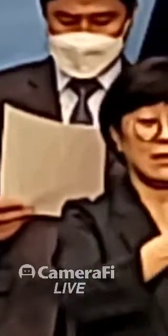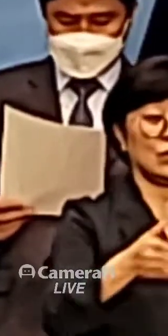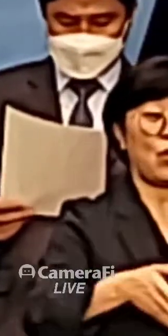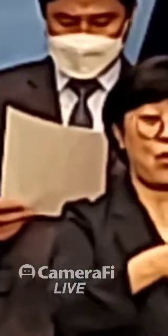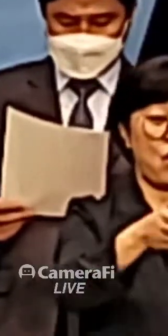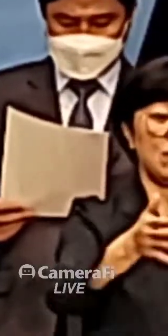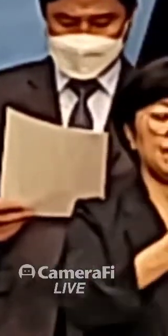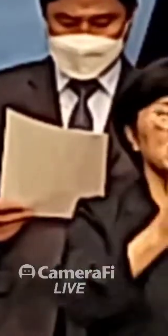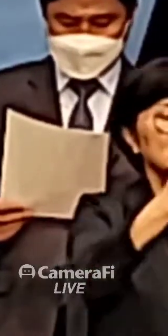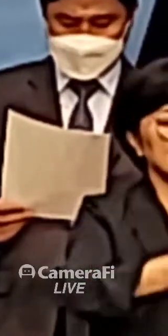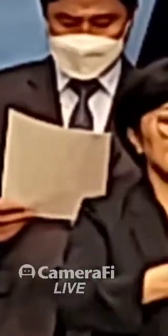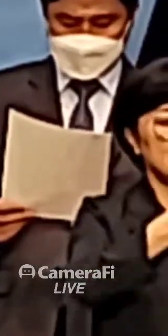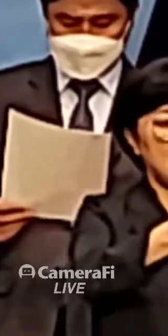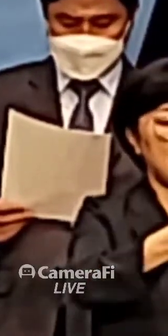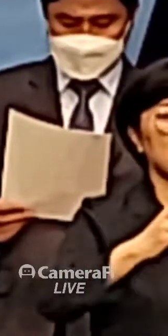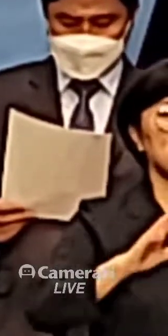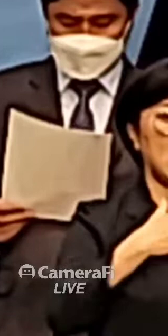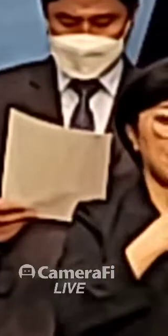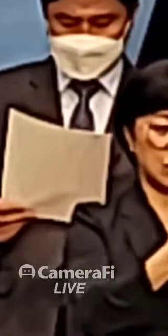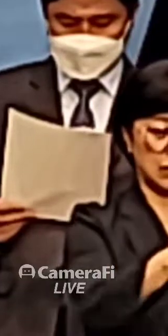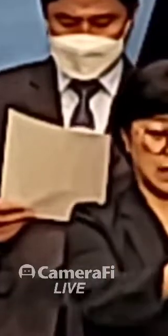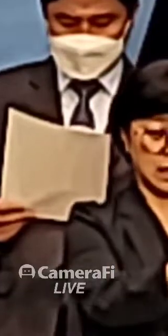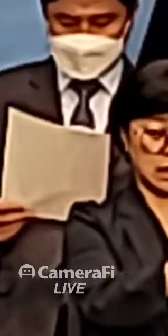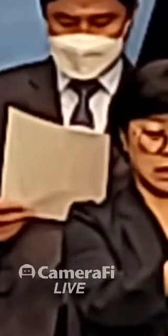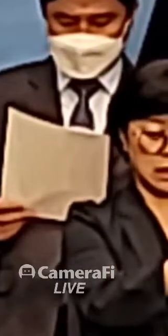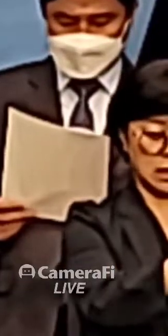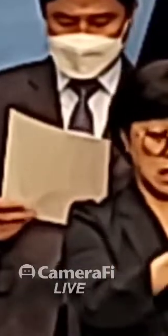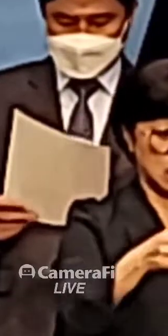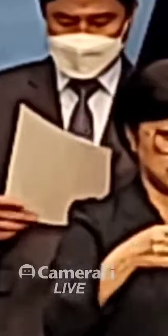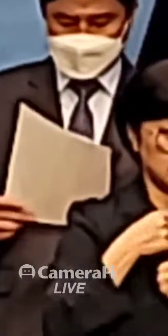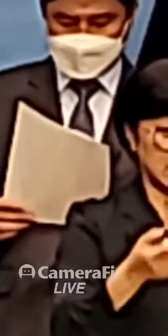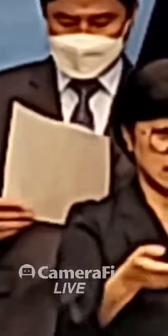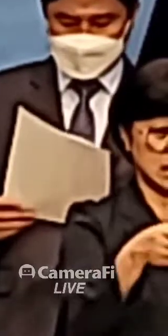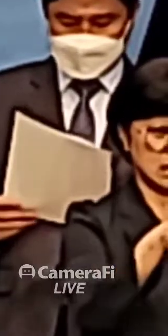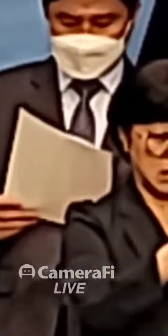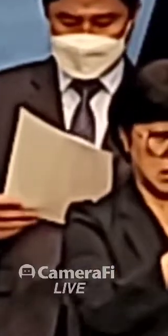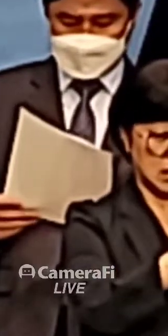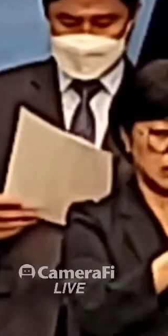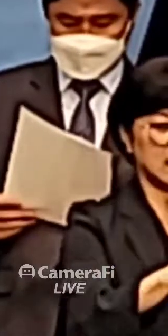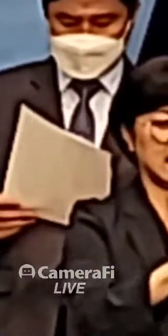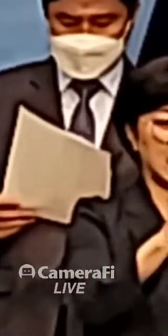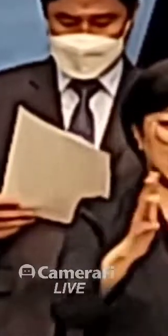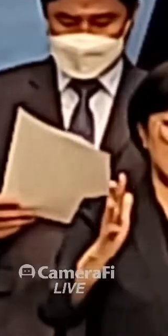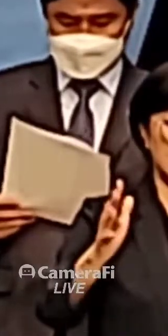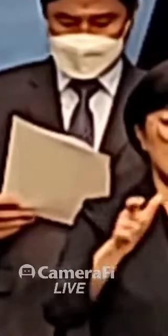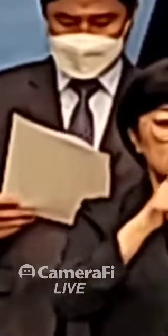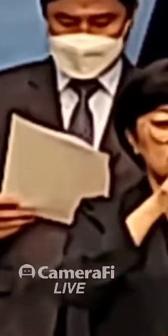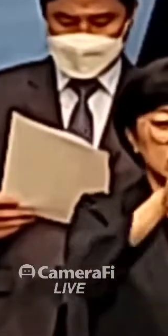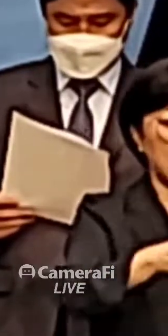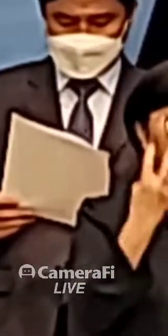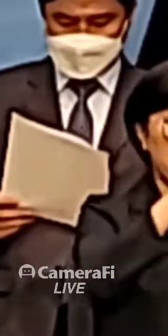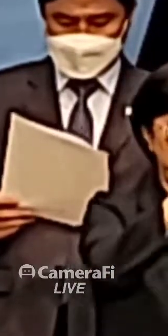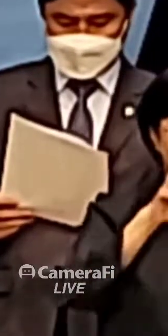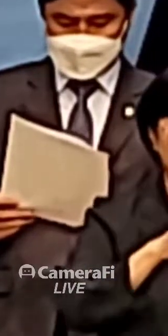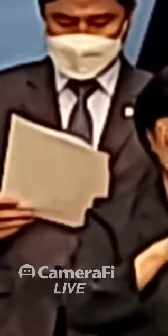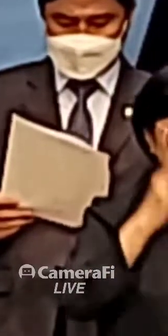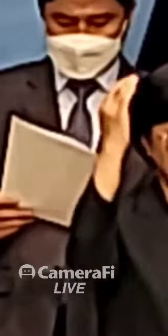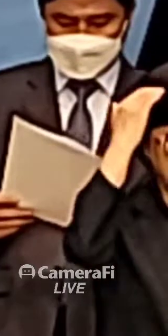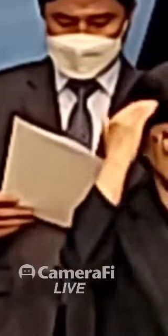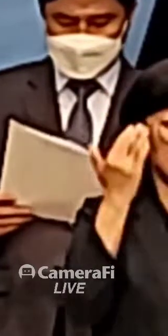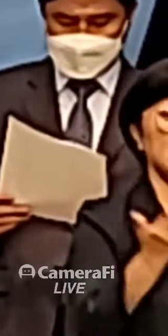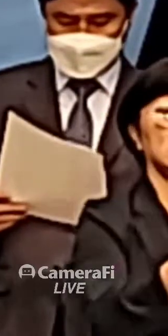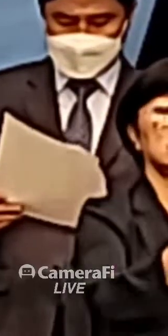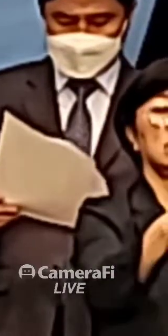지난 70년간 국가 안보를 위한 군사시설과 산림, 수자원을 보호하며